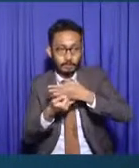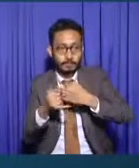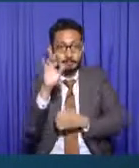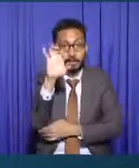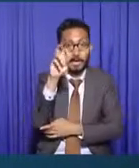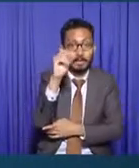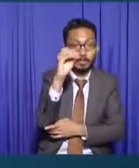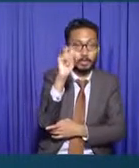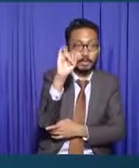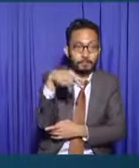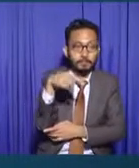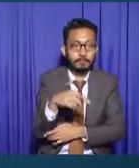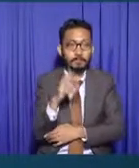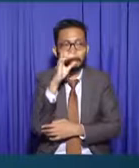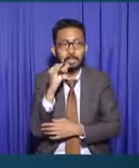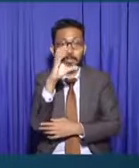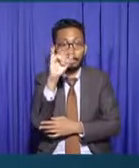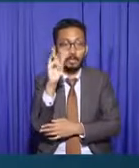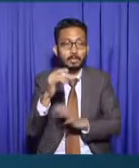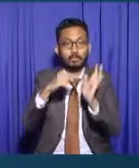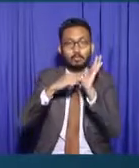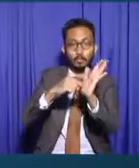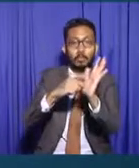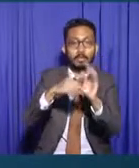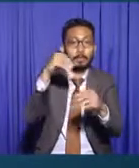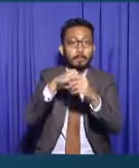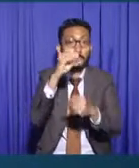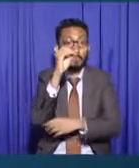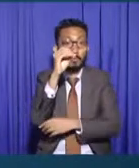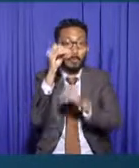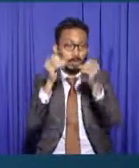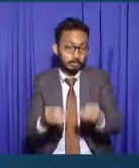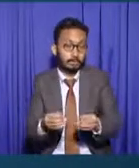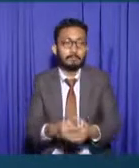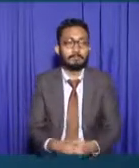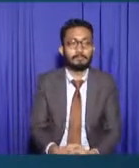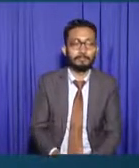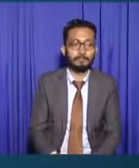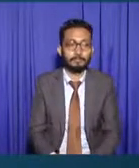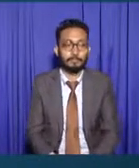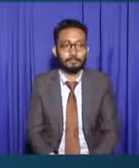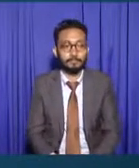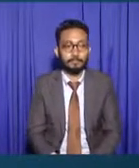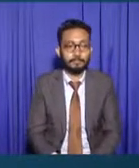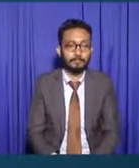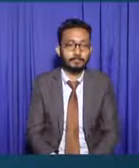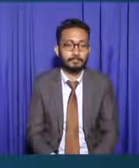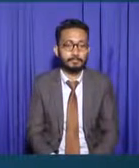merupakan ciri yang dipamerkan dalam sesuatu organisasi